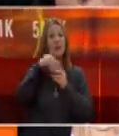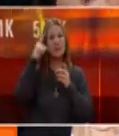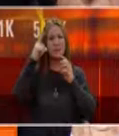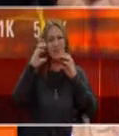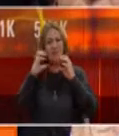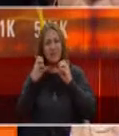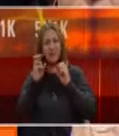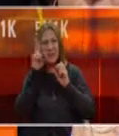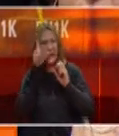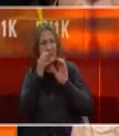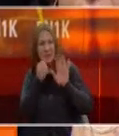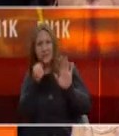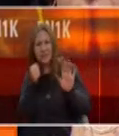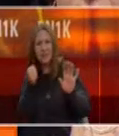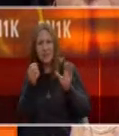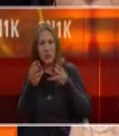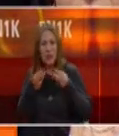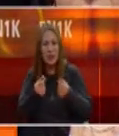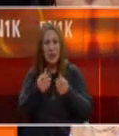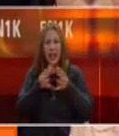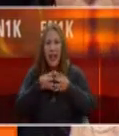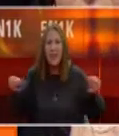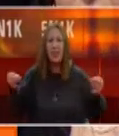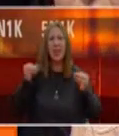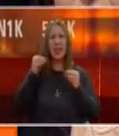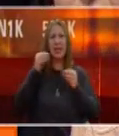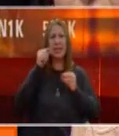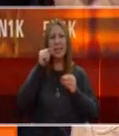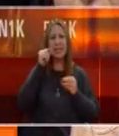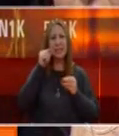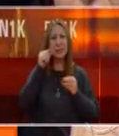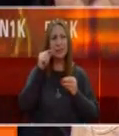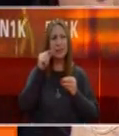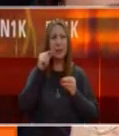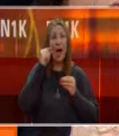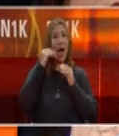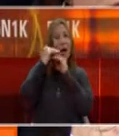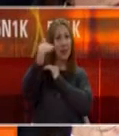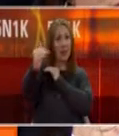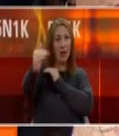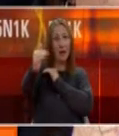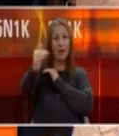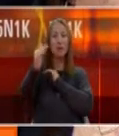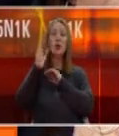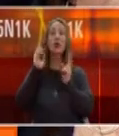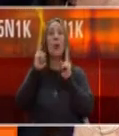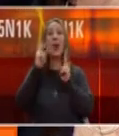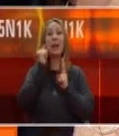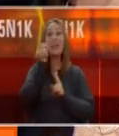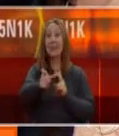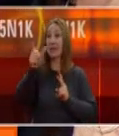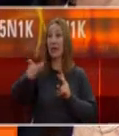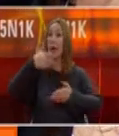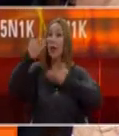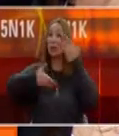yozlaşmanın ve yabancılaşmanın çürüttüğü, tükettiği, iradesizleştirdiği, kişiliksizleştirdiği halka, sıradan insanlara kendilerini